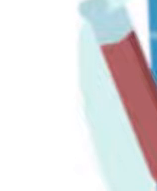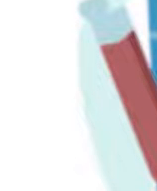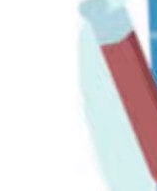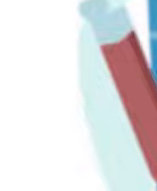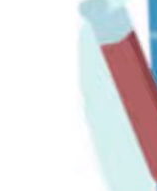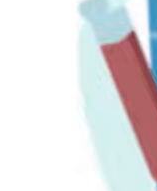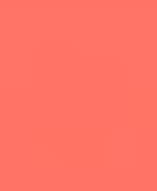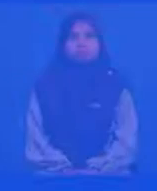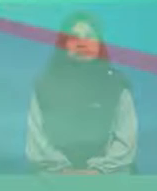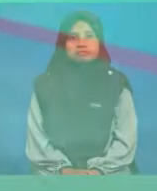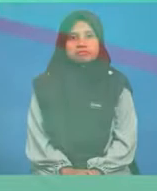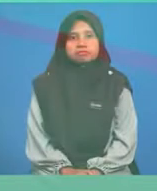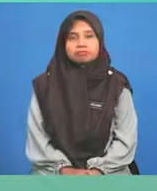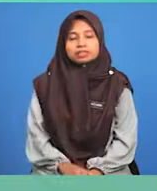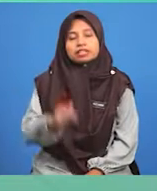Hai